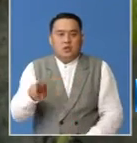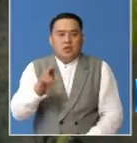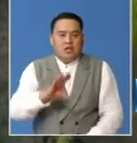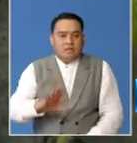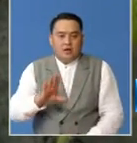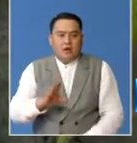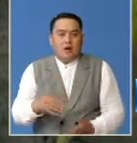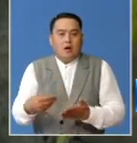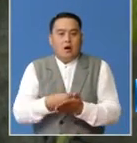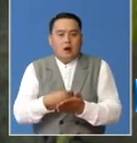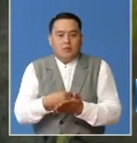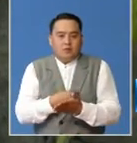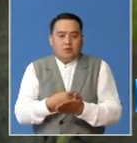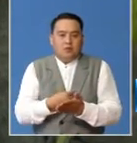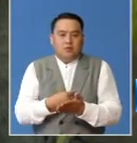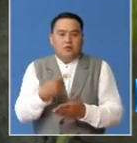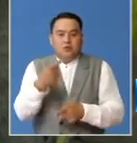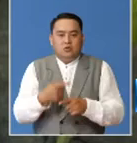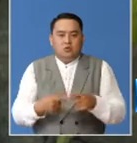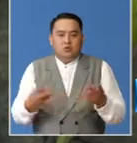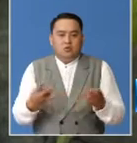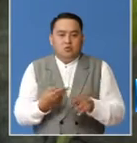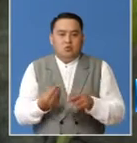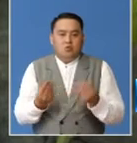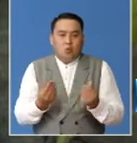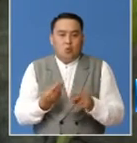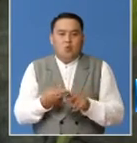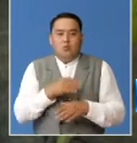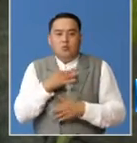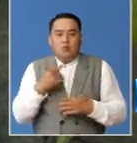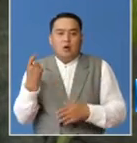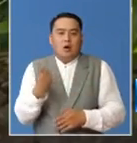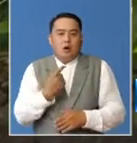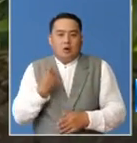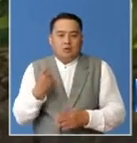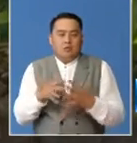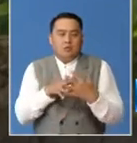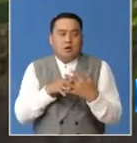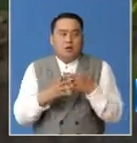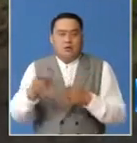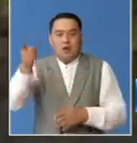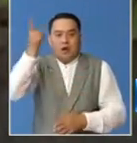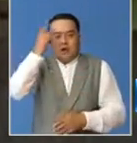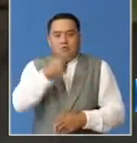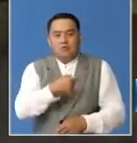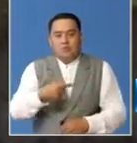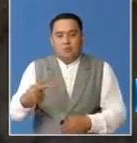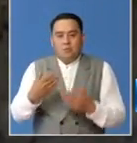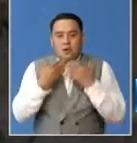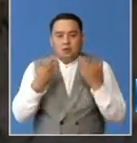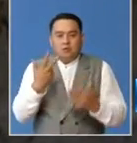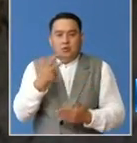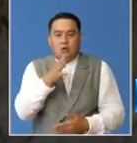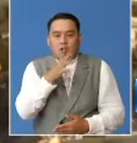а компенсировать предполагается половину этой суммы. По мнению многих фермеров, сельское хозяйство в Германии в течение последних трех